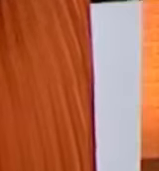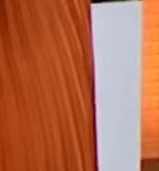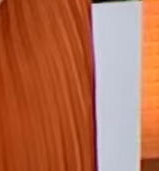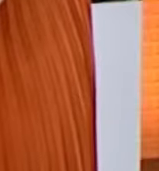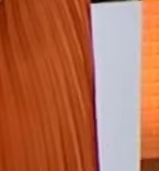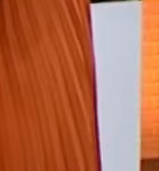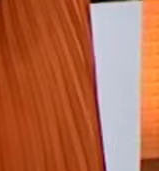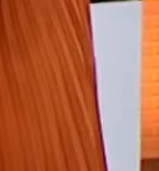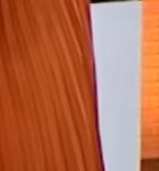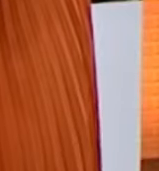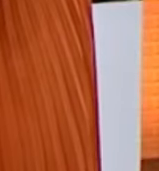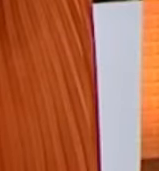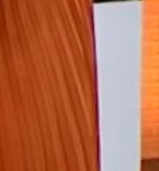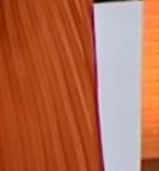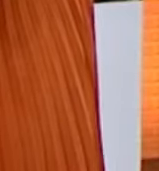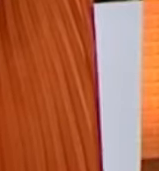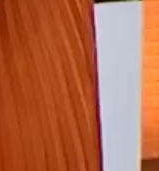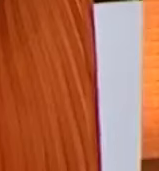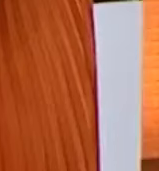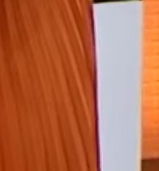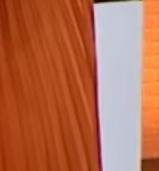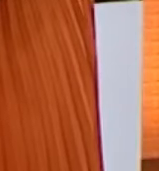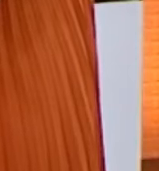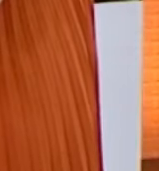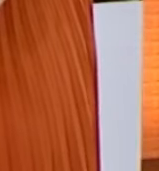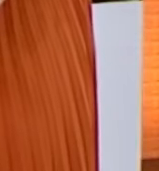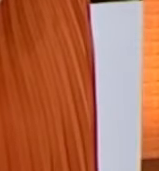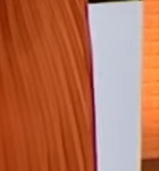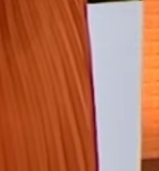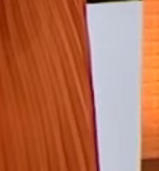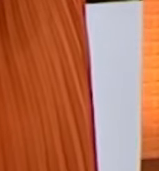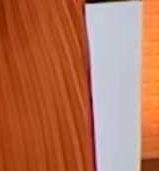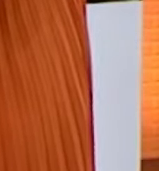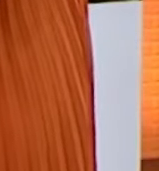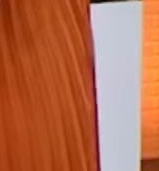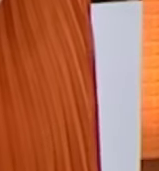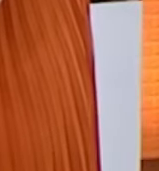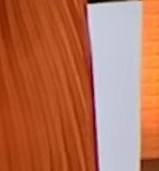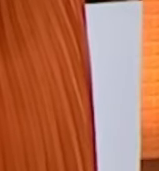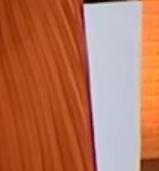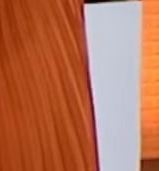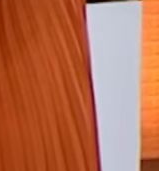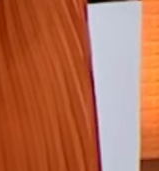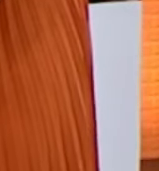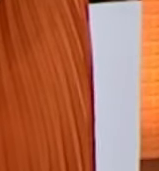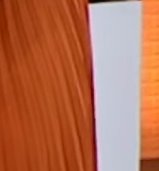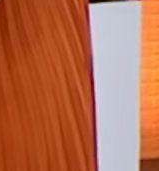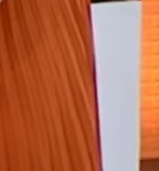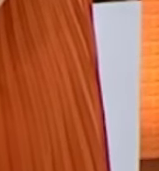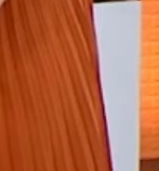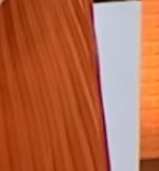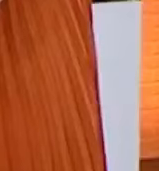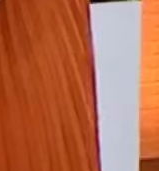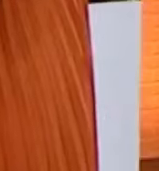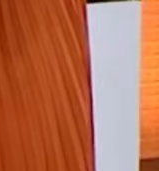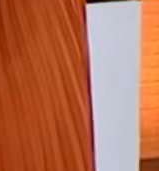Mga kapuso, para una ka sa mga balita, mag-subscribe sa GMA Integrated News sa YouTube. Sa mga kapuso abroad, subaybayan niyo po